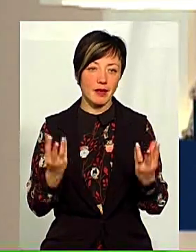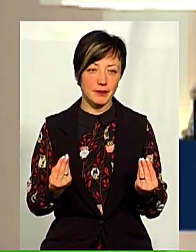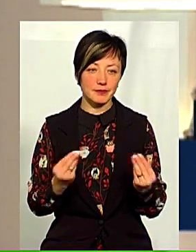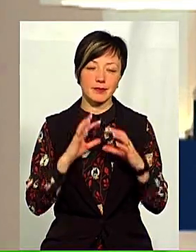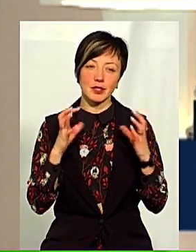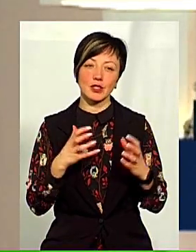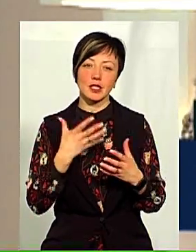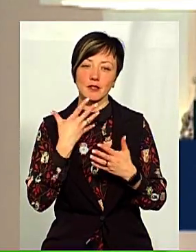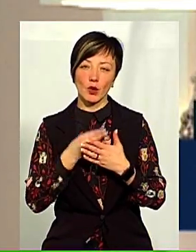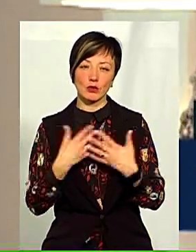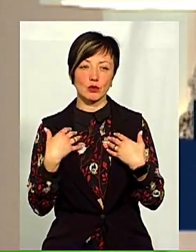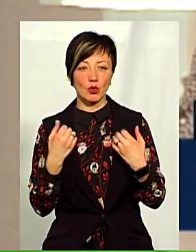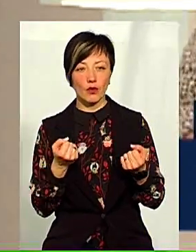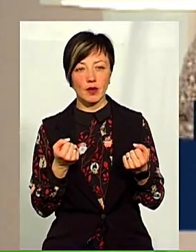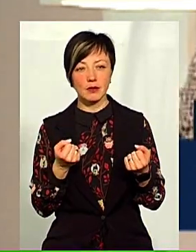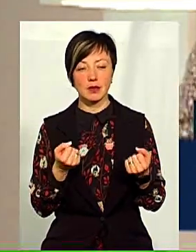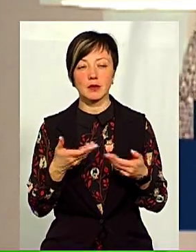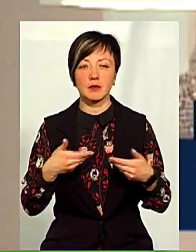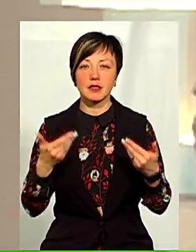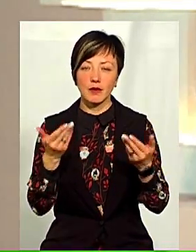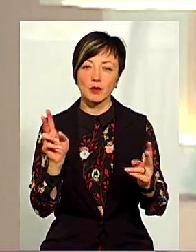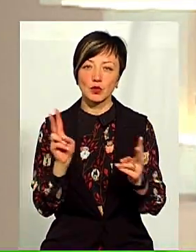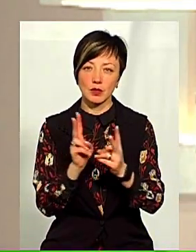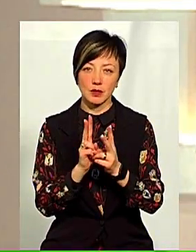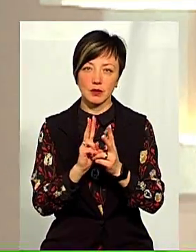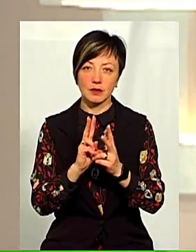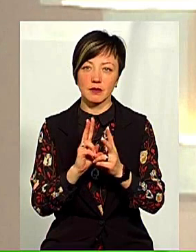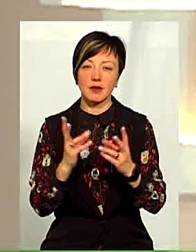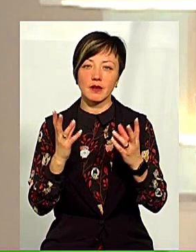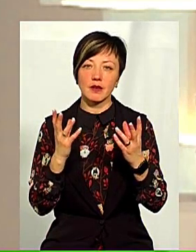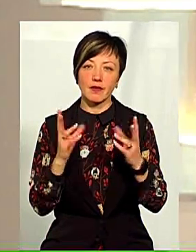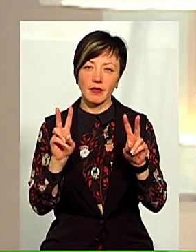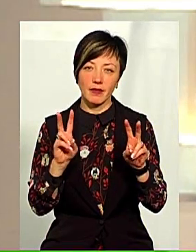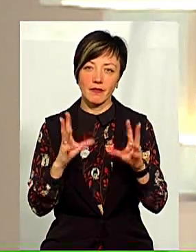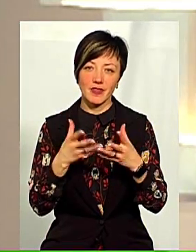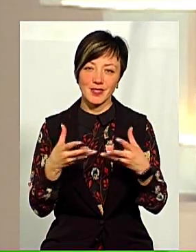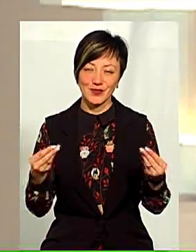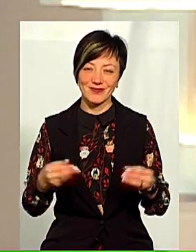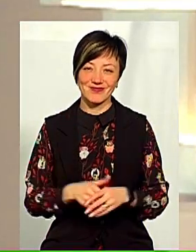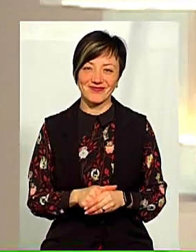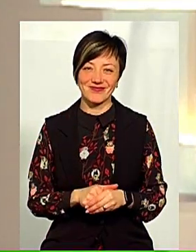Бережіть своє здоров'я. А ми з вами зустрінемося у темі дня уже навесні.